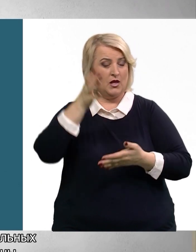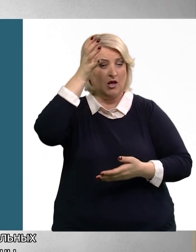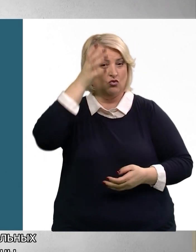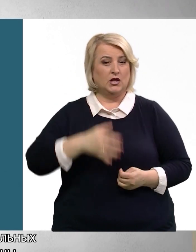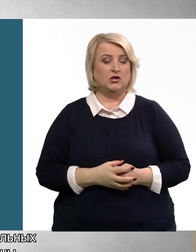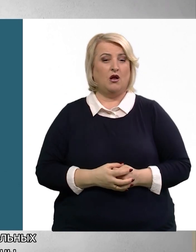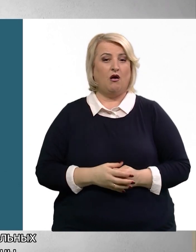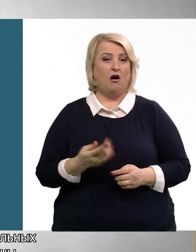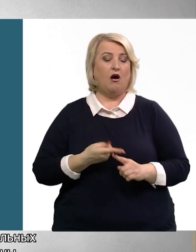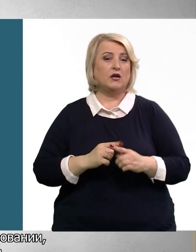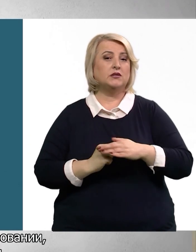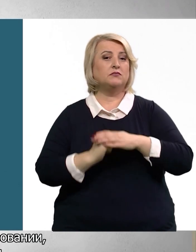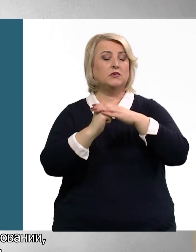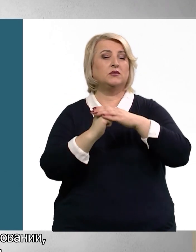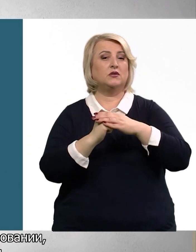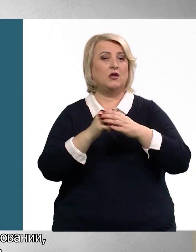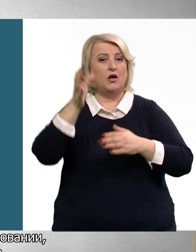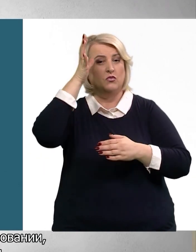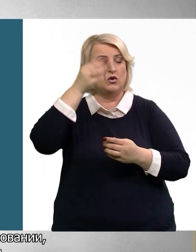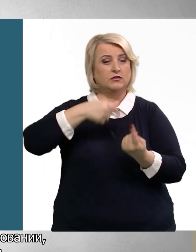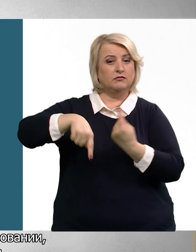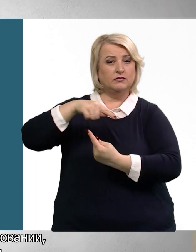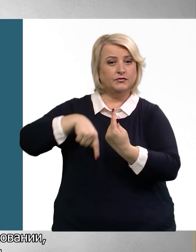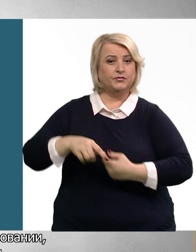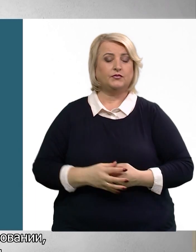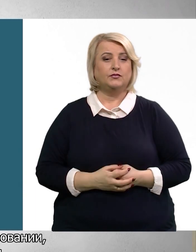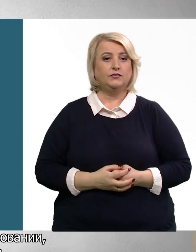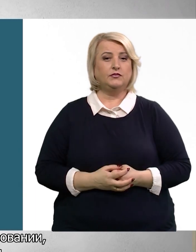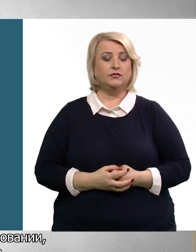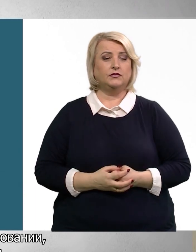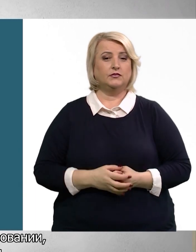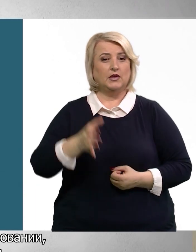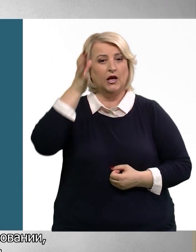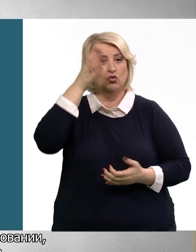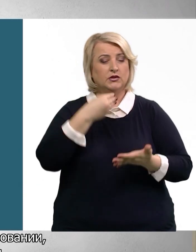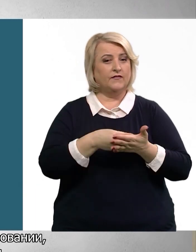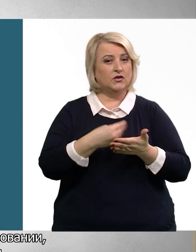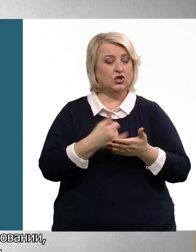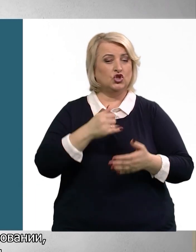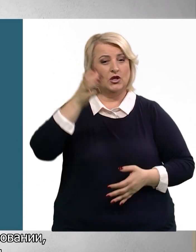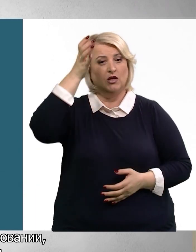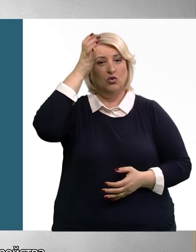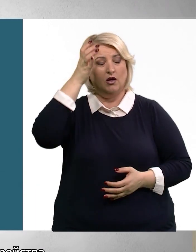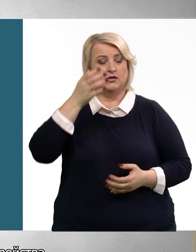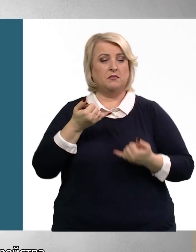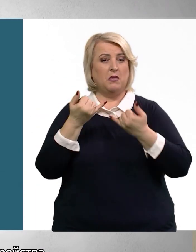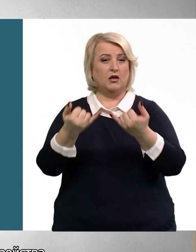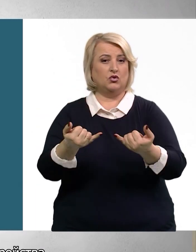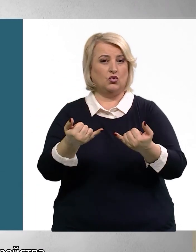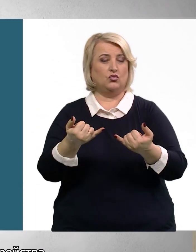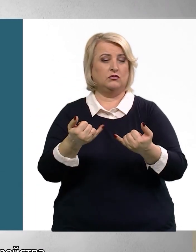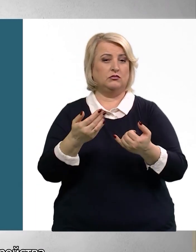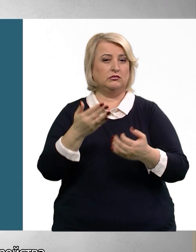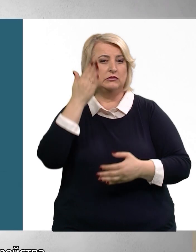noastre educaționale, care se bazează pe educație antreprenorială, educație financiară și educație